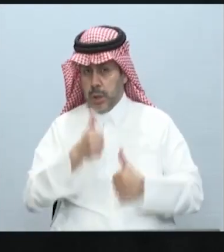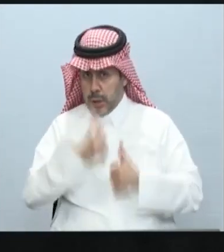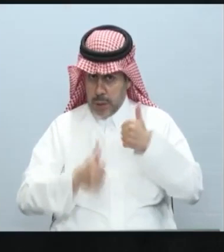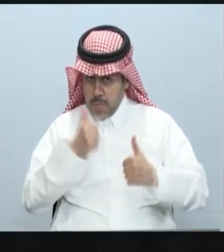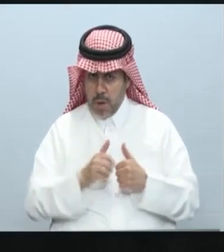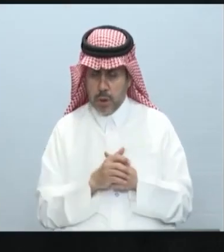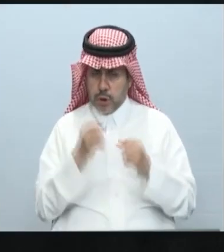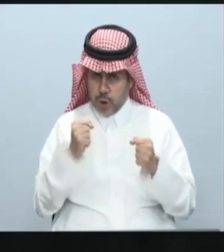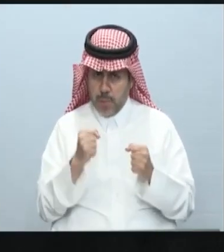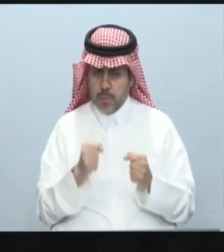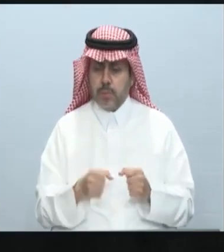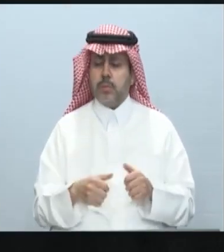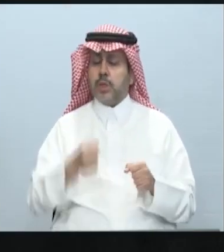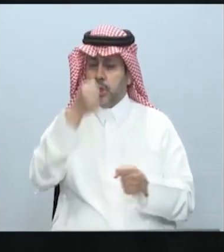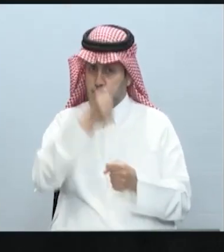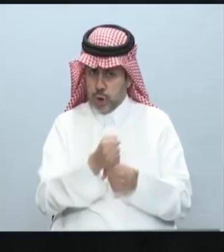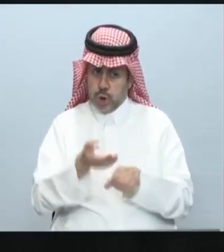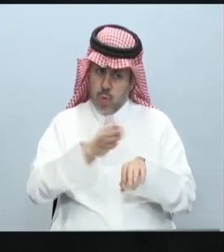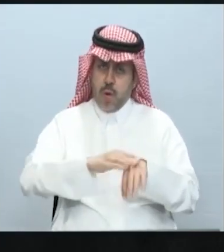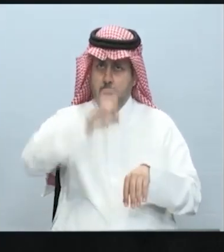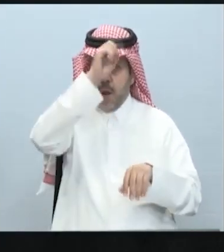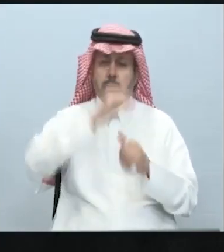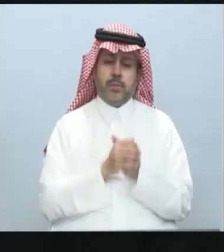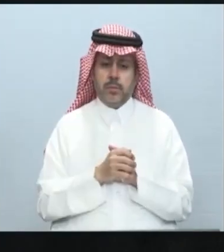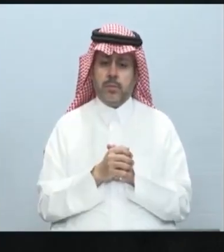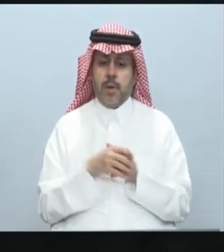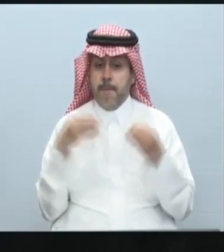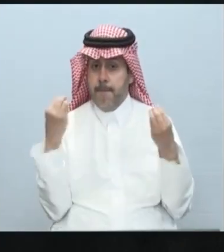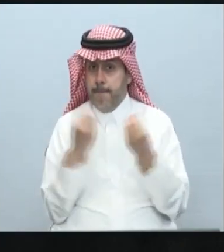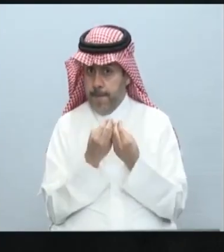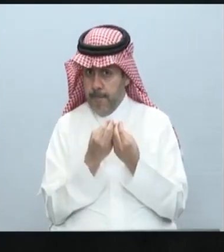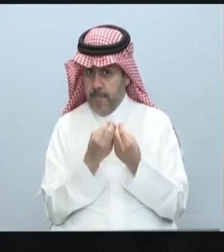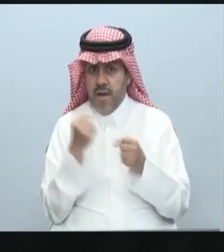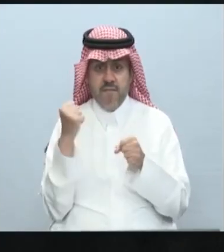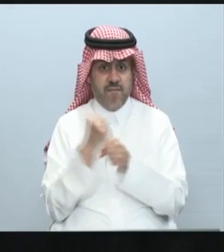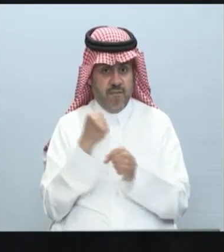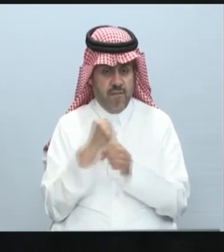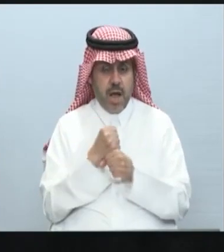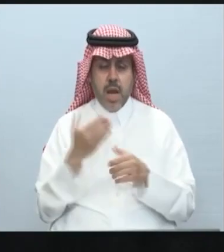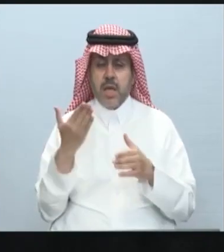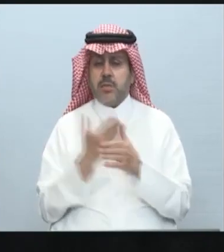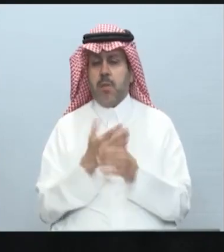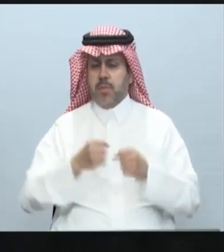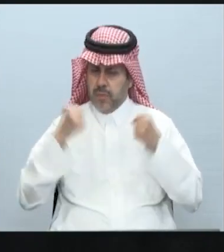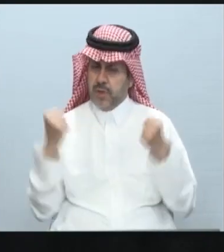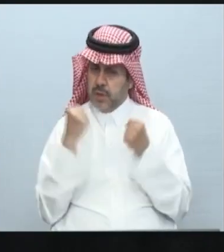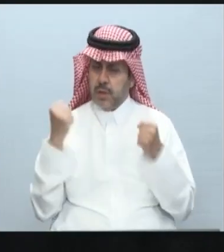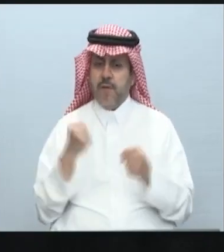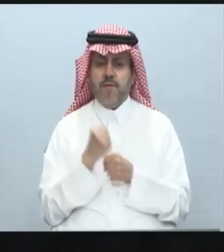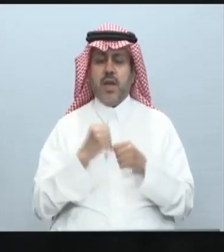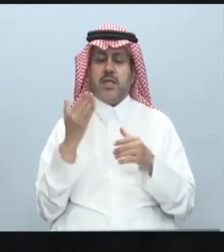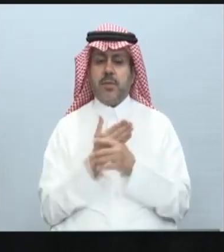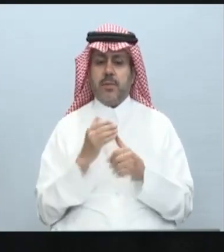تراها فيها صعوبه فانت تتوكل على الله مع ايش مع بذل الجهد وفعل السبب